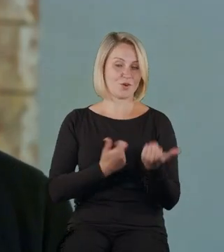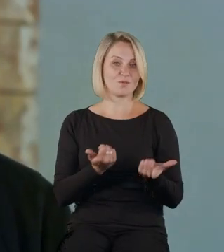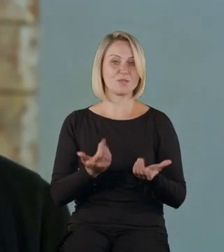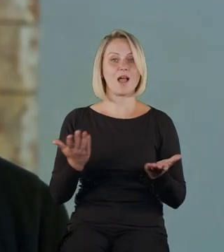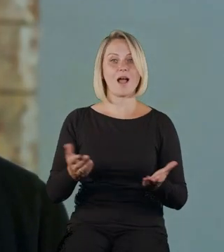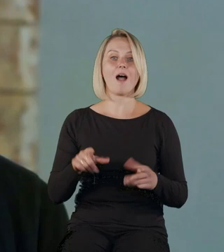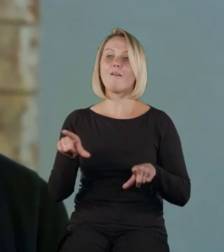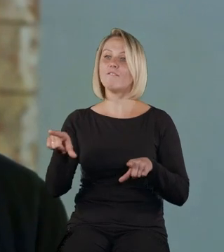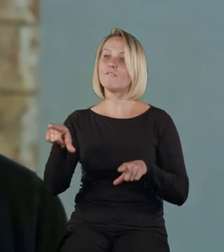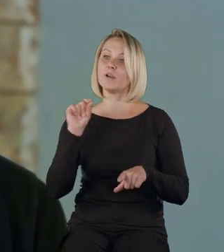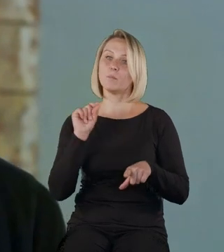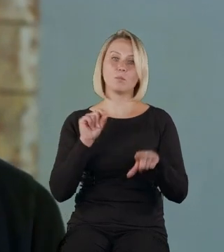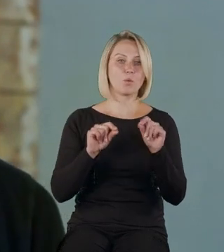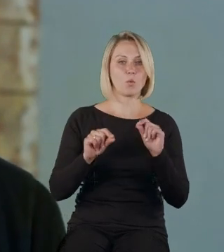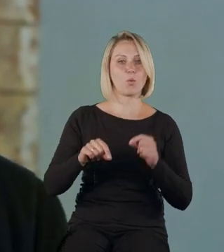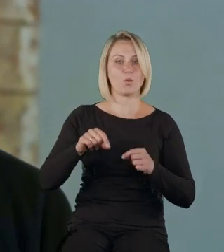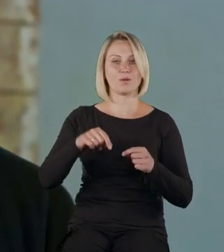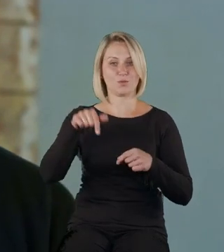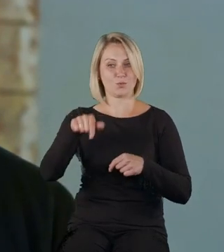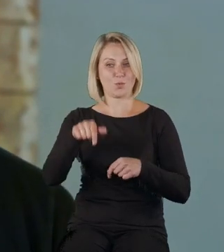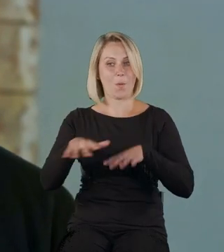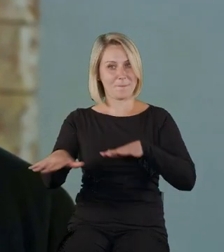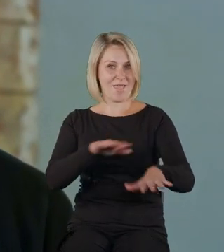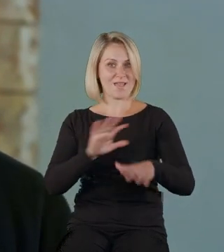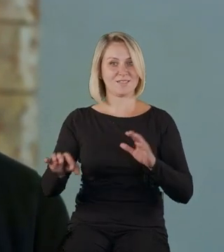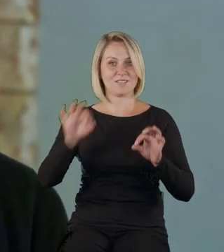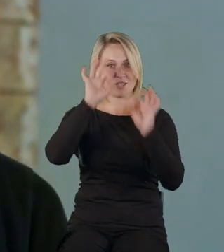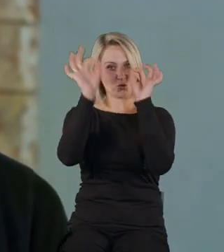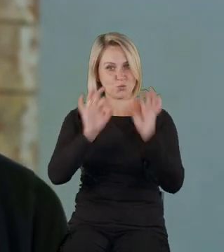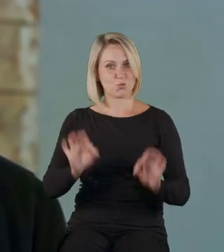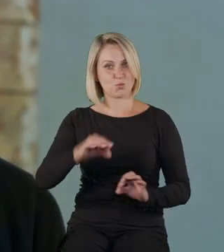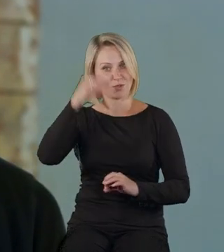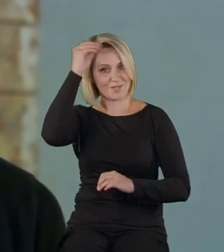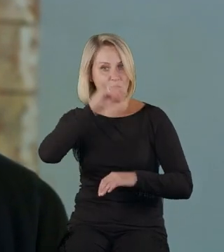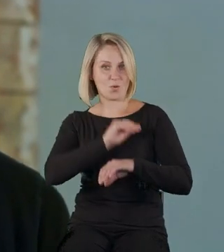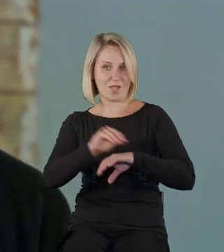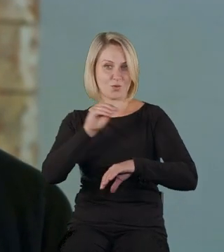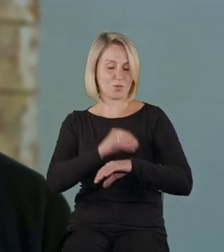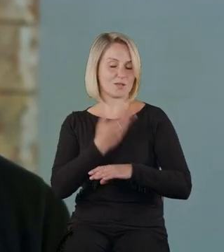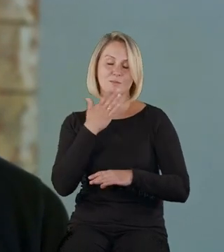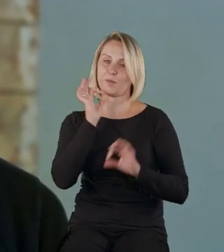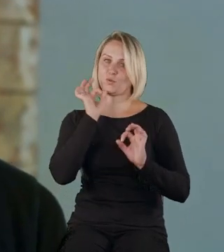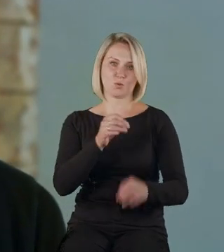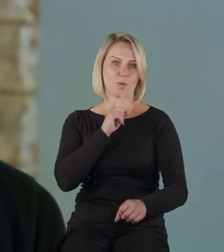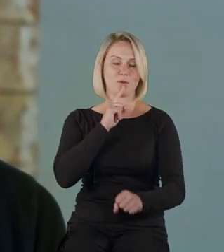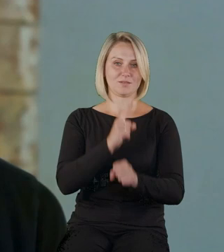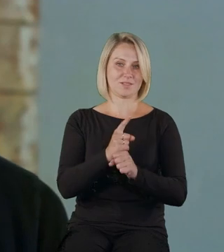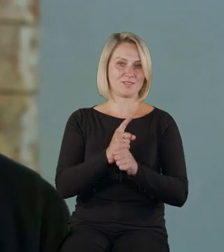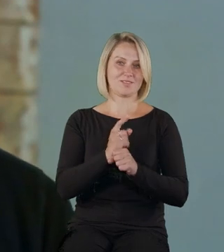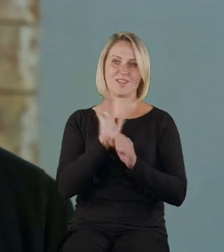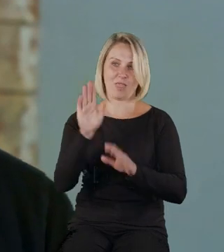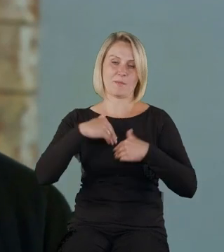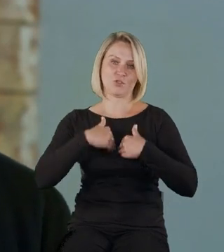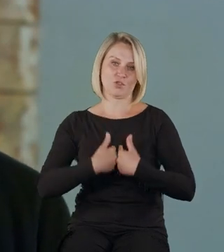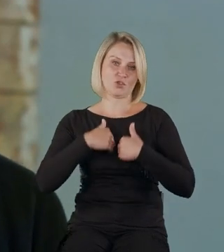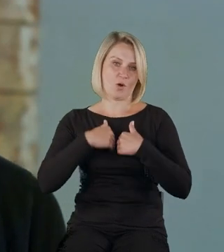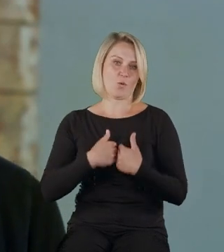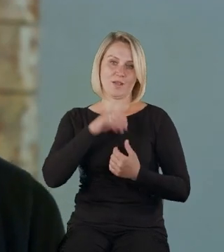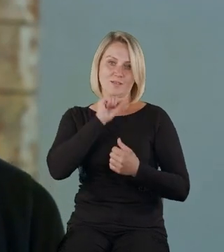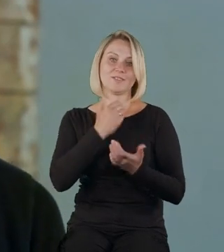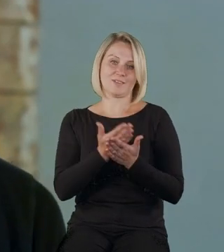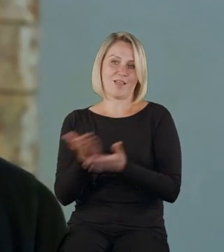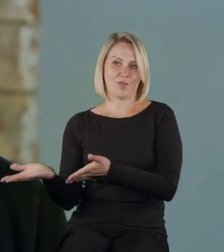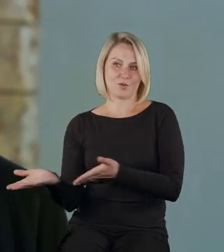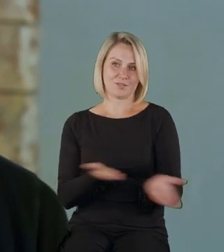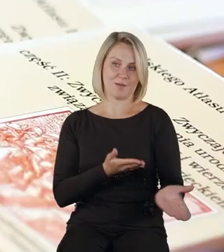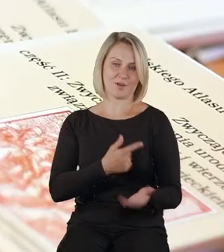Wybór Wydziału Sztuki i Nauk Edukacji moim zdaniem jest bardzo dobrą decyzją, której nie pożałujecie, dlatego zapraszam